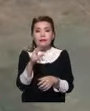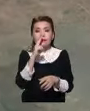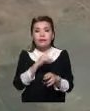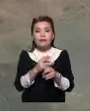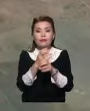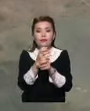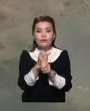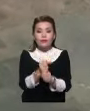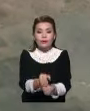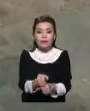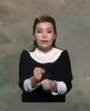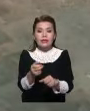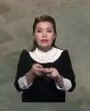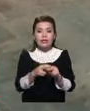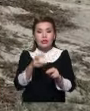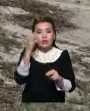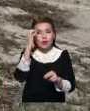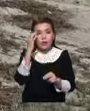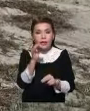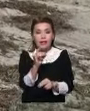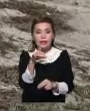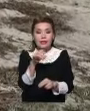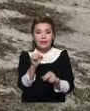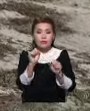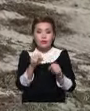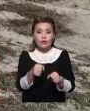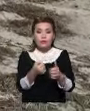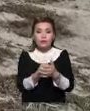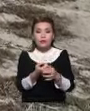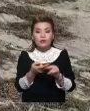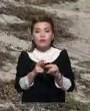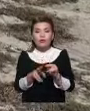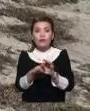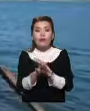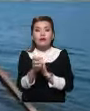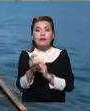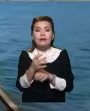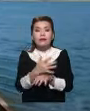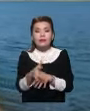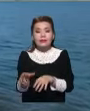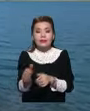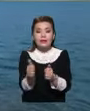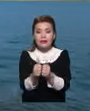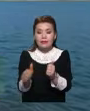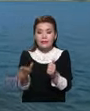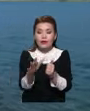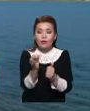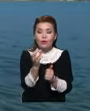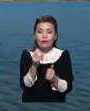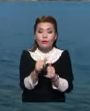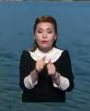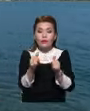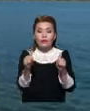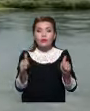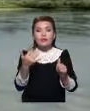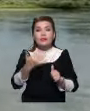особенно заметно по истокам. Черный Иртыш, к примеру, можно практически перейти вброд, а береговая линия Бухтарминского водохранилища увеличилась в среднем